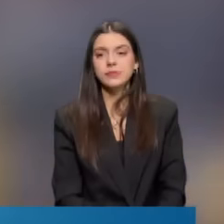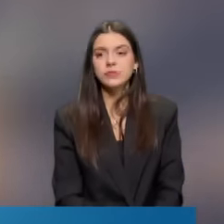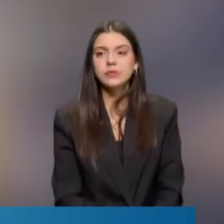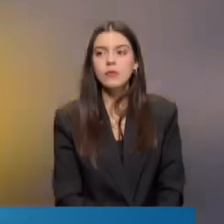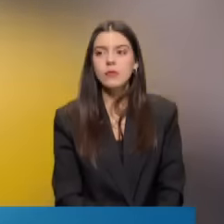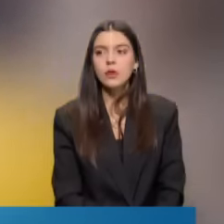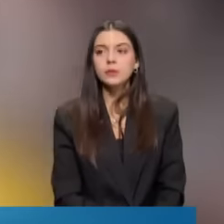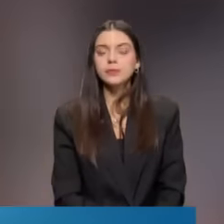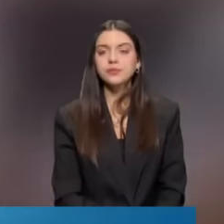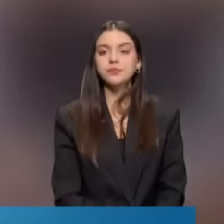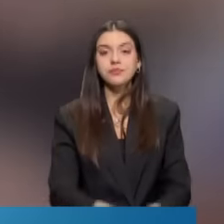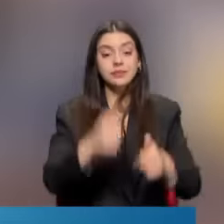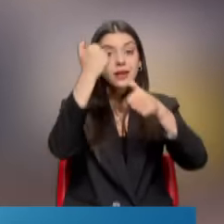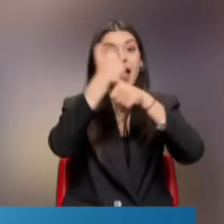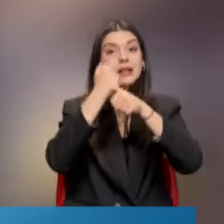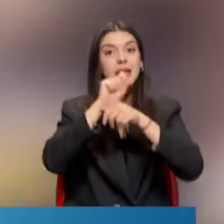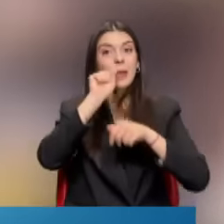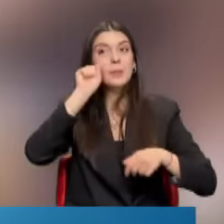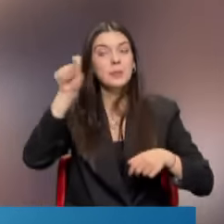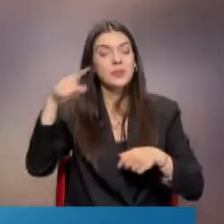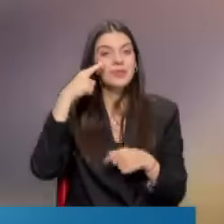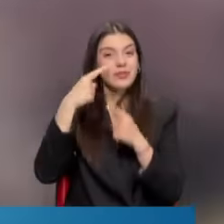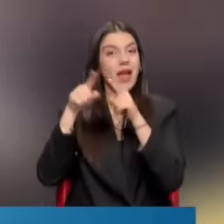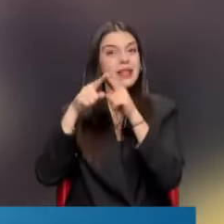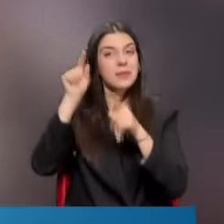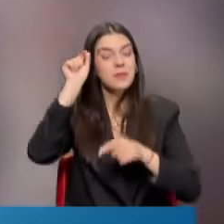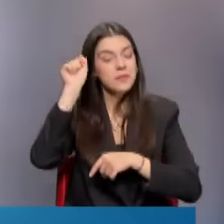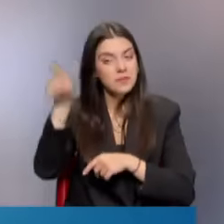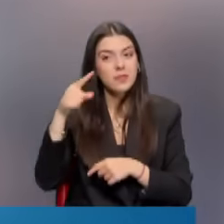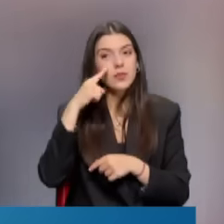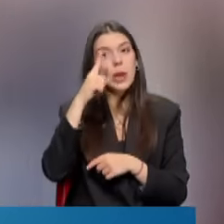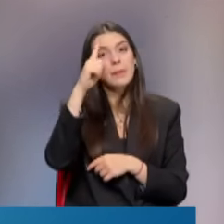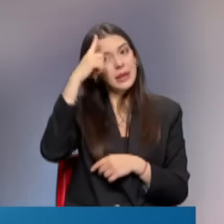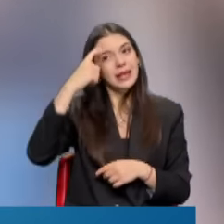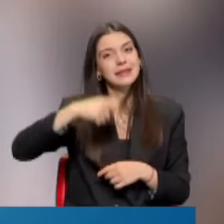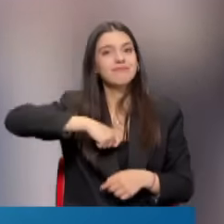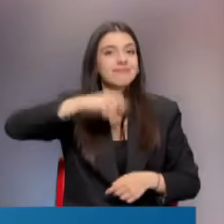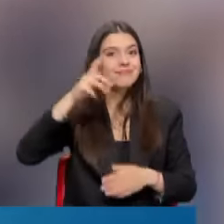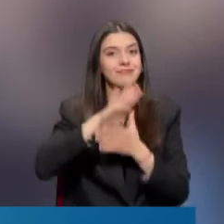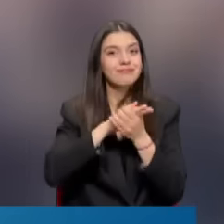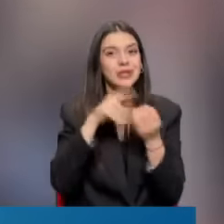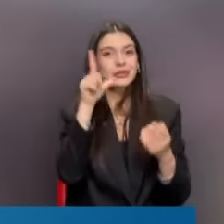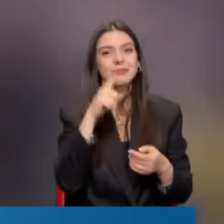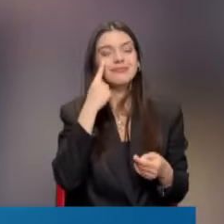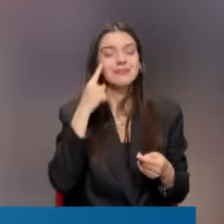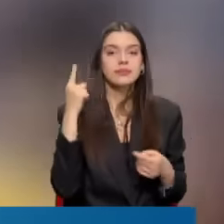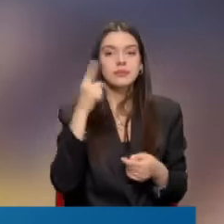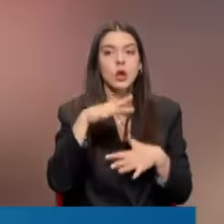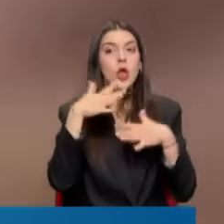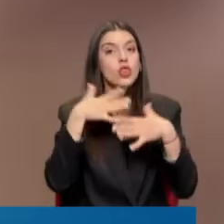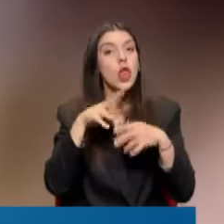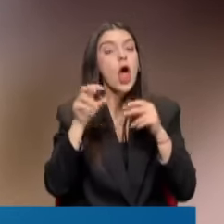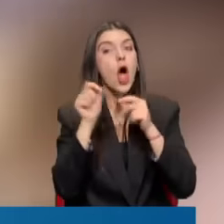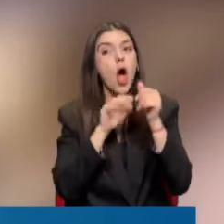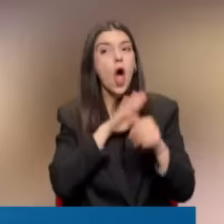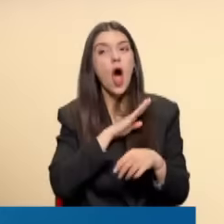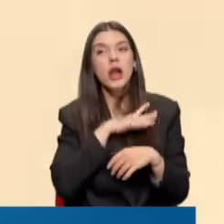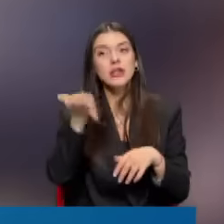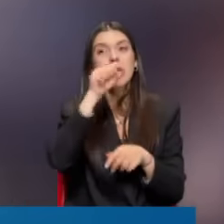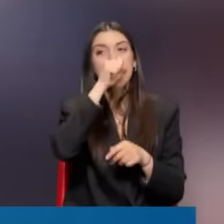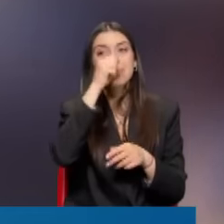yaralandı Gaziantep'te bir lisenin mezuniyet kutlamasında yaşandı kabus anları törende öğrenciler helyum gazı